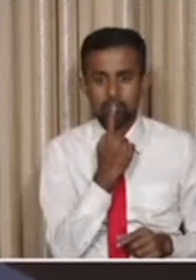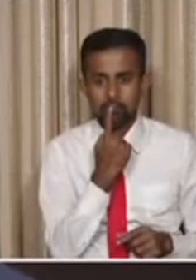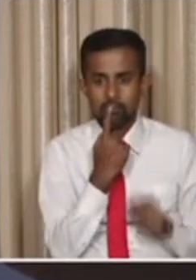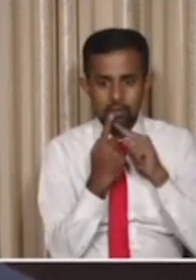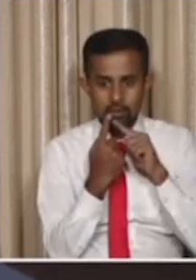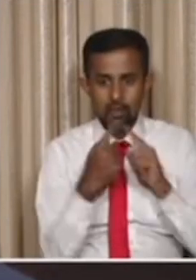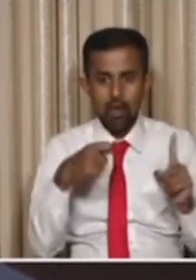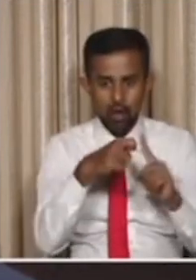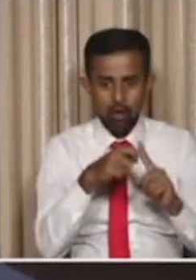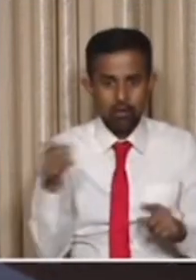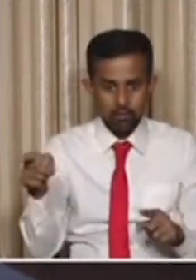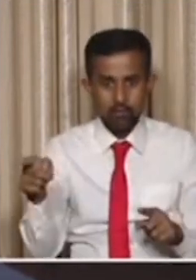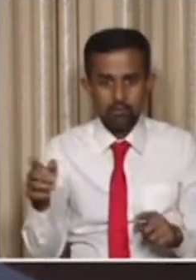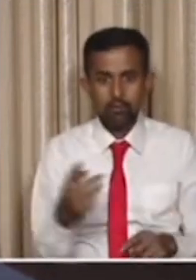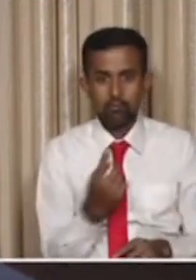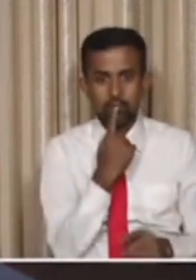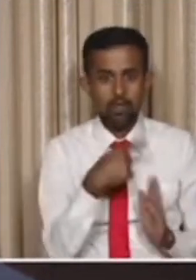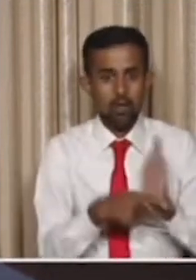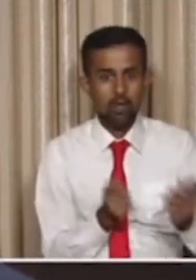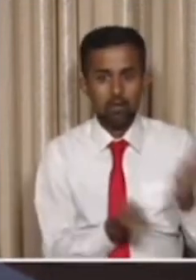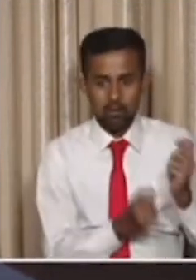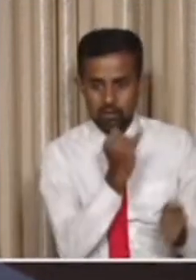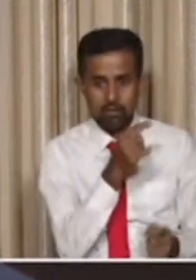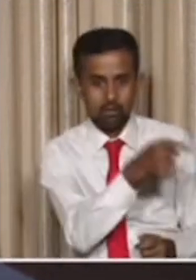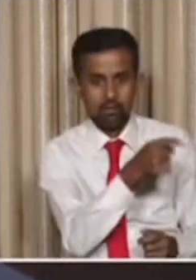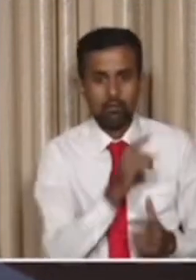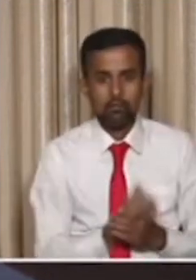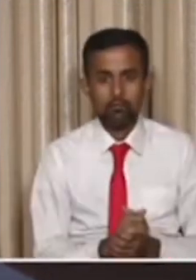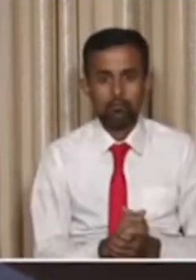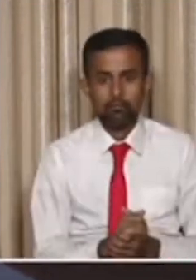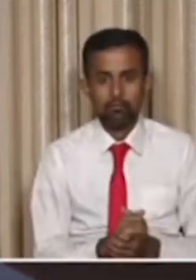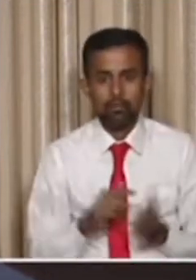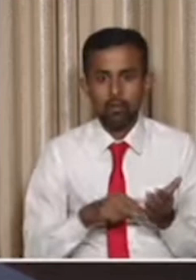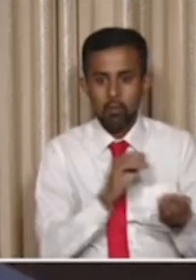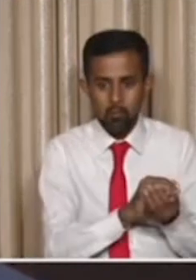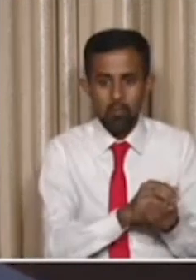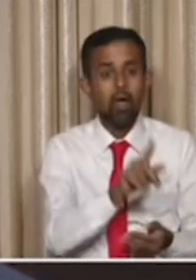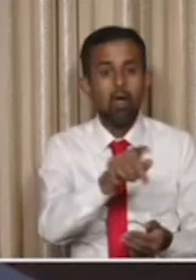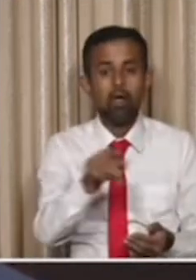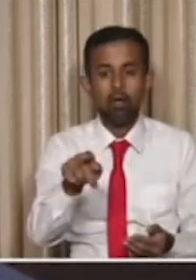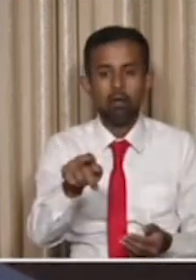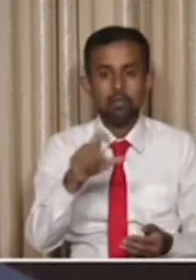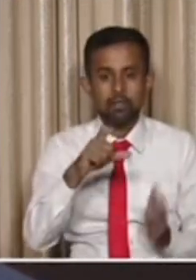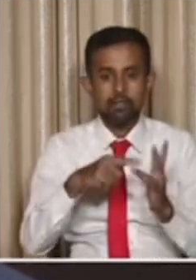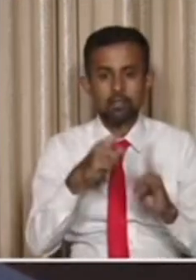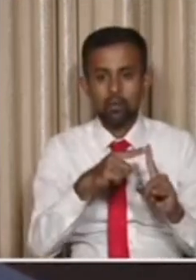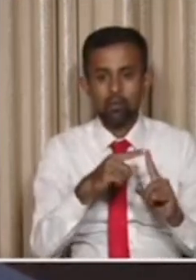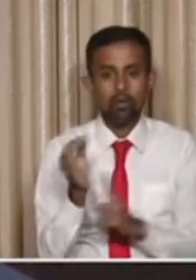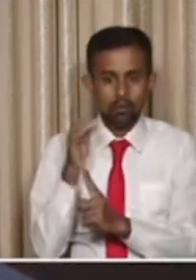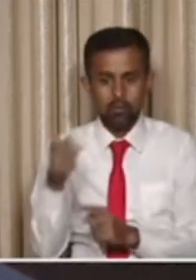itu. Ehem kata ehem kata Sri Lanka cricket tu ke nila dah hari itu. Bandar agak hari itu, khatu, CEO itu, chairman